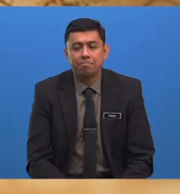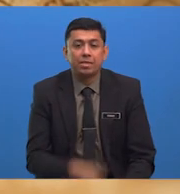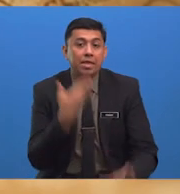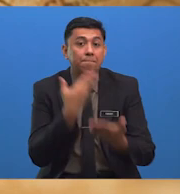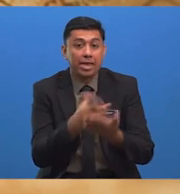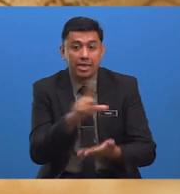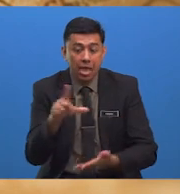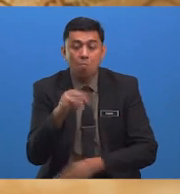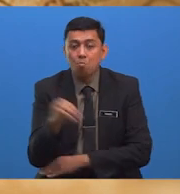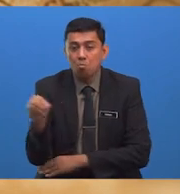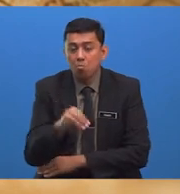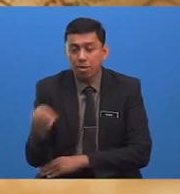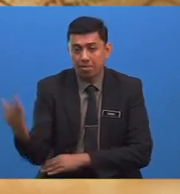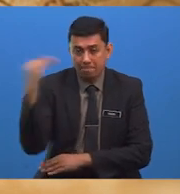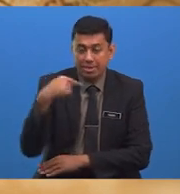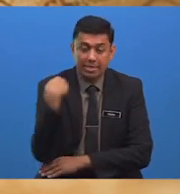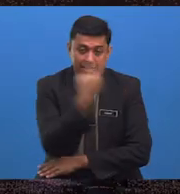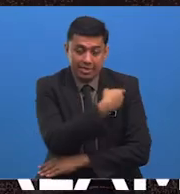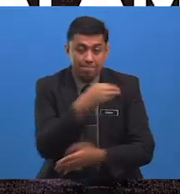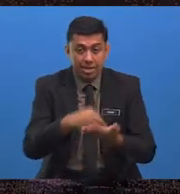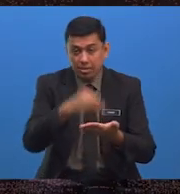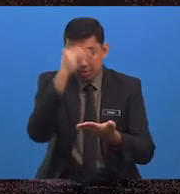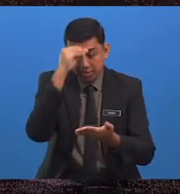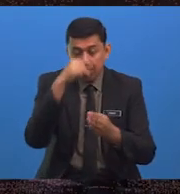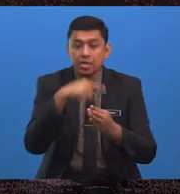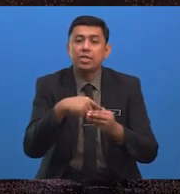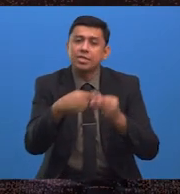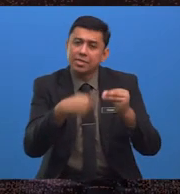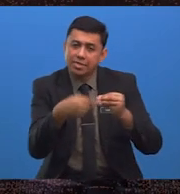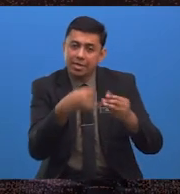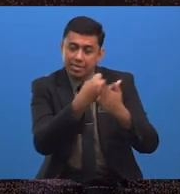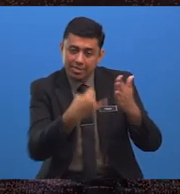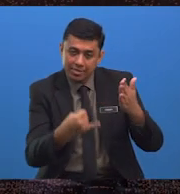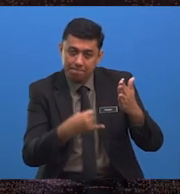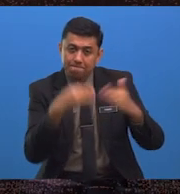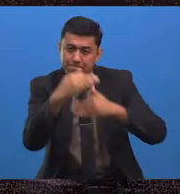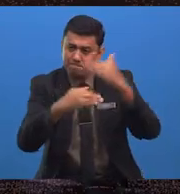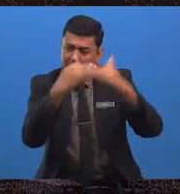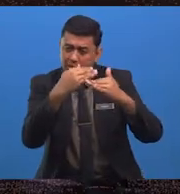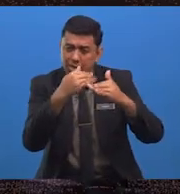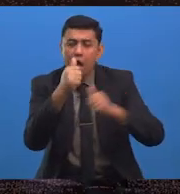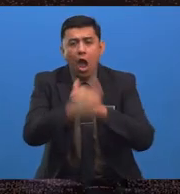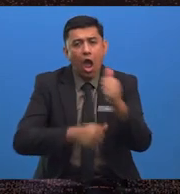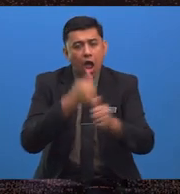Baiklah murid-murid, mari kita belajar tentang seni bina alam Melayu.